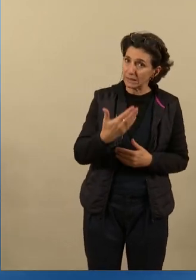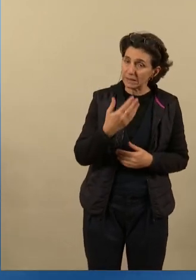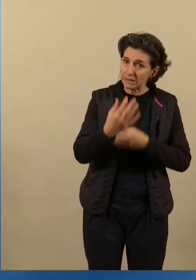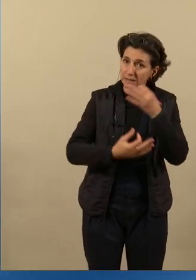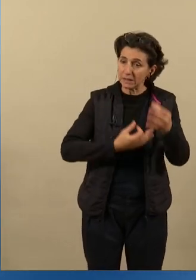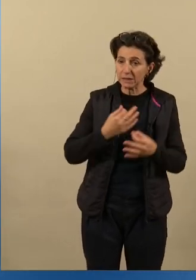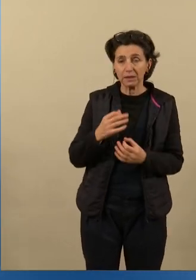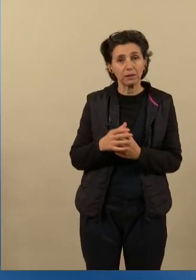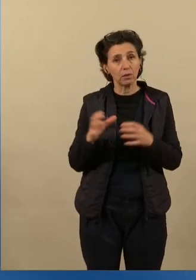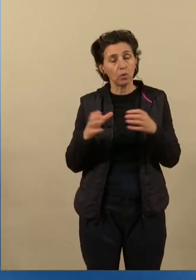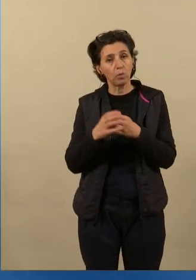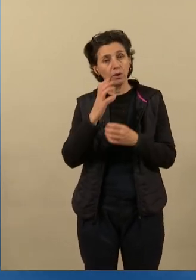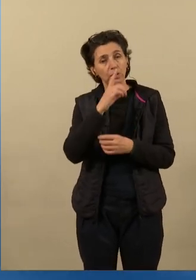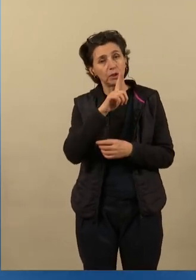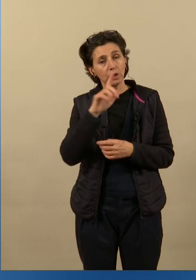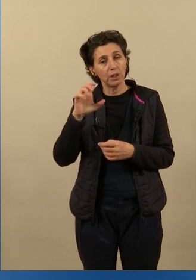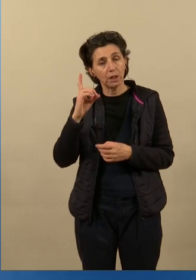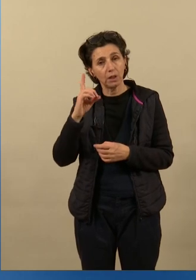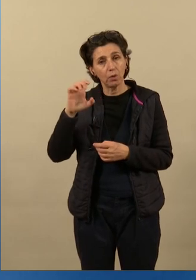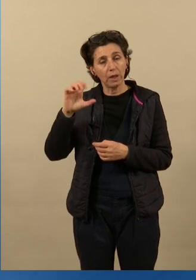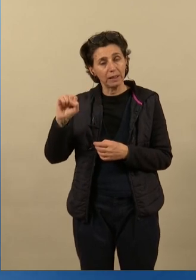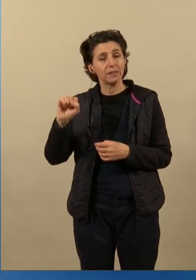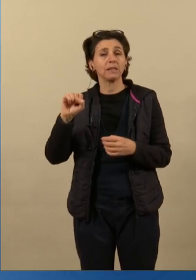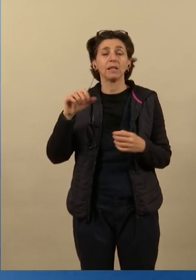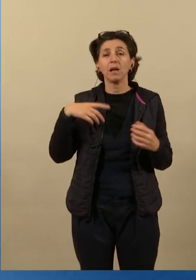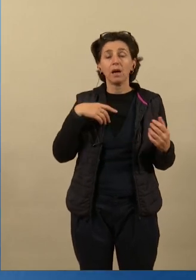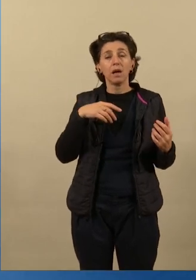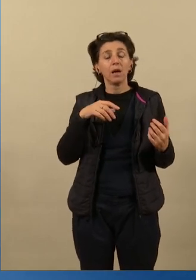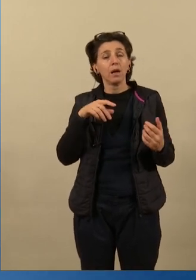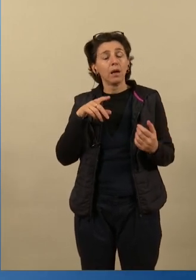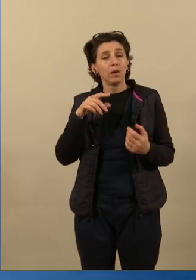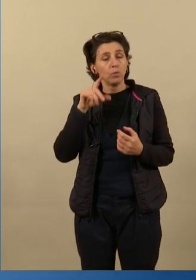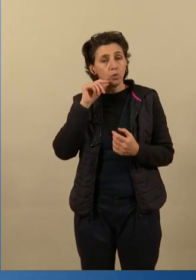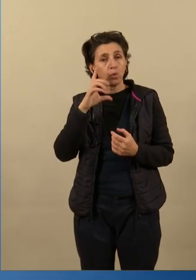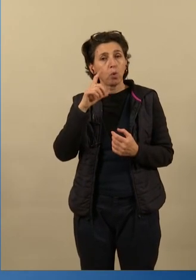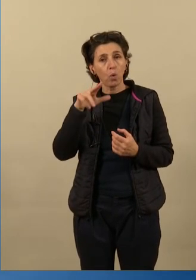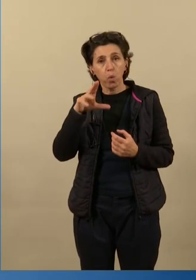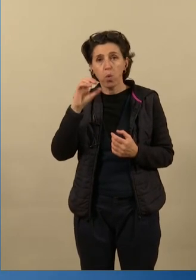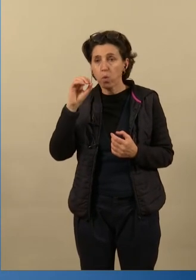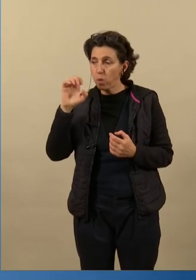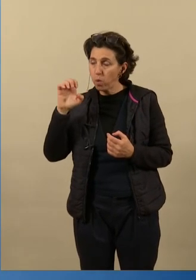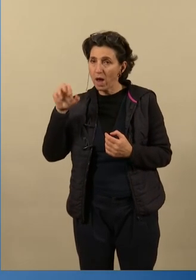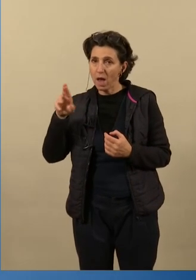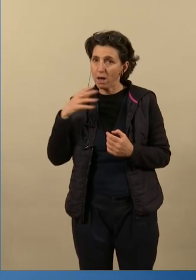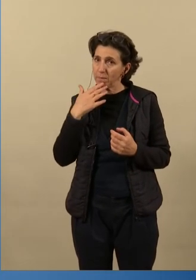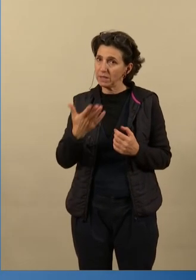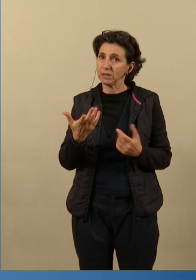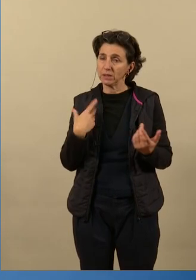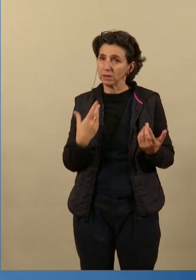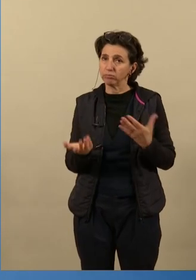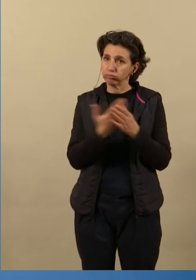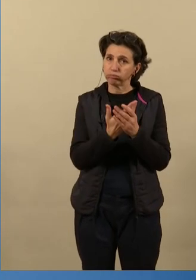gdes et et Pascal clouer pour son intervention parce que c'est exa ce qu'on a voulu un texte juste et